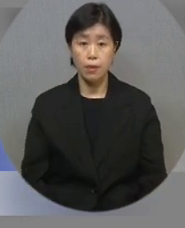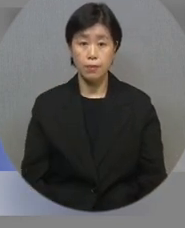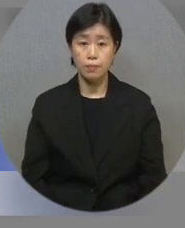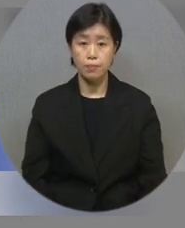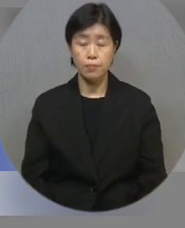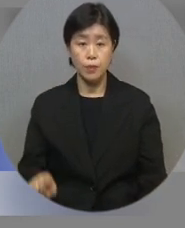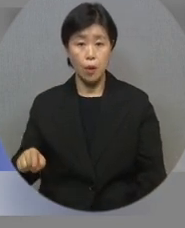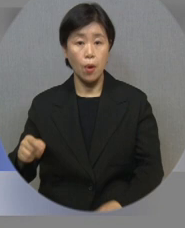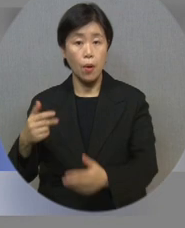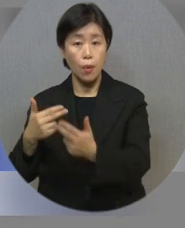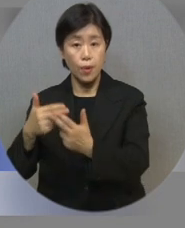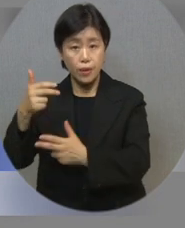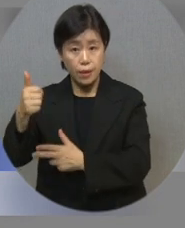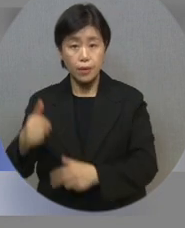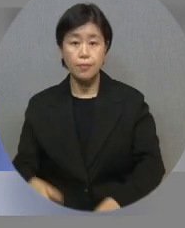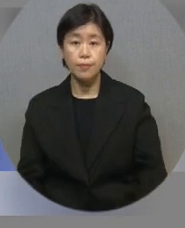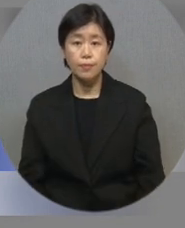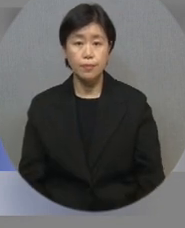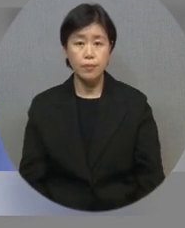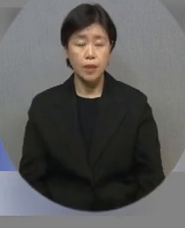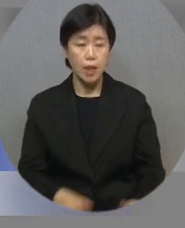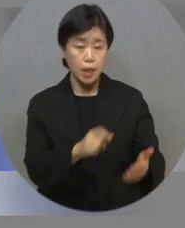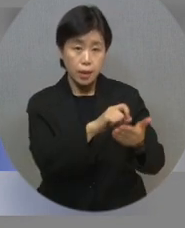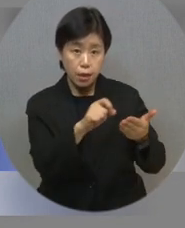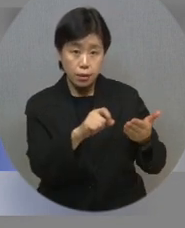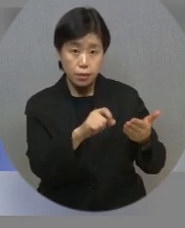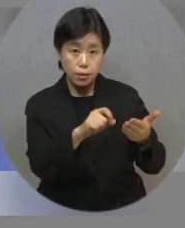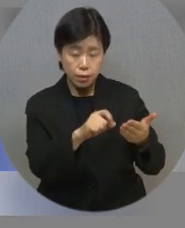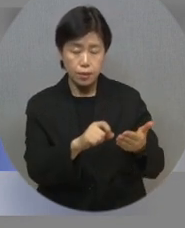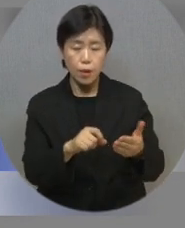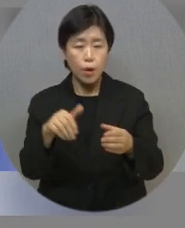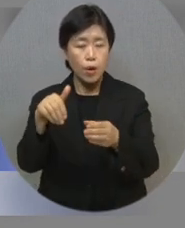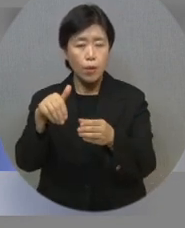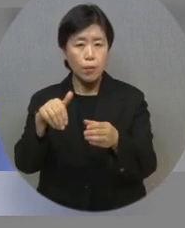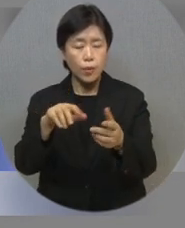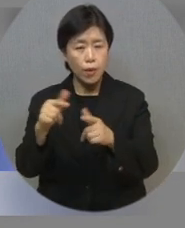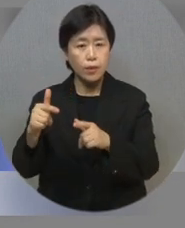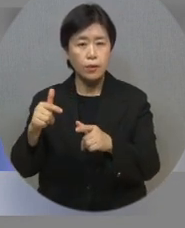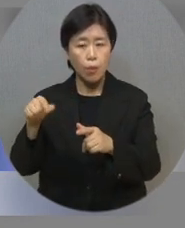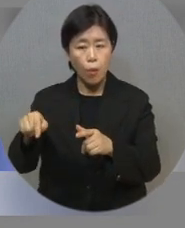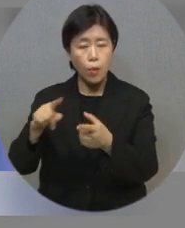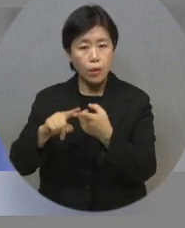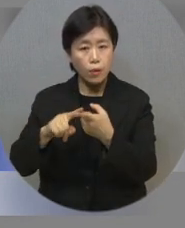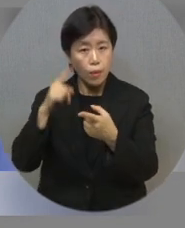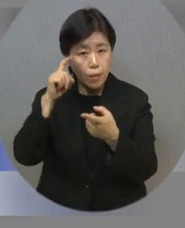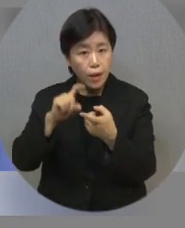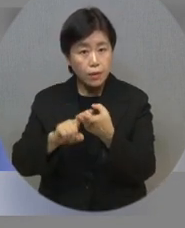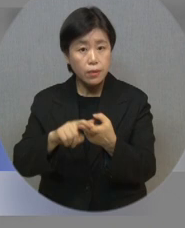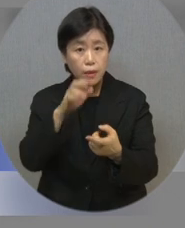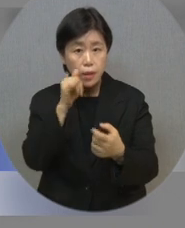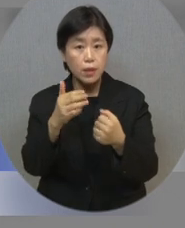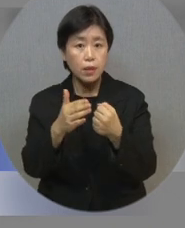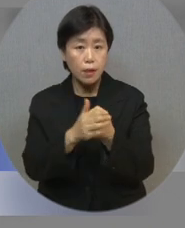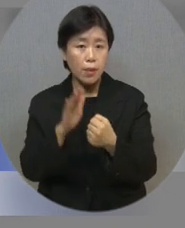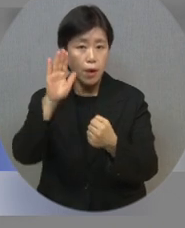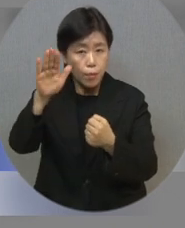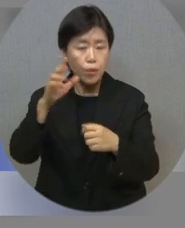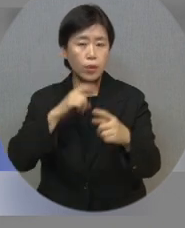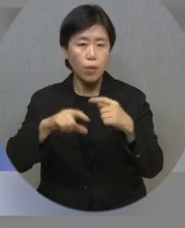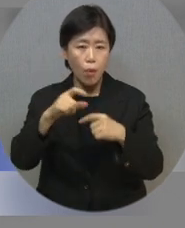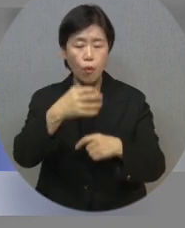김병준 회장은 기자들의 나눔에 대한 지속적인 관심이 우리 사회의 나눔 문화를 밝히는 등불이 되고